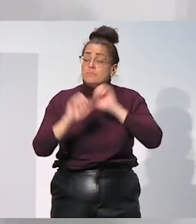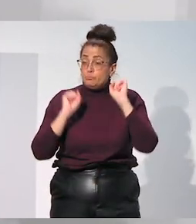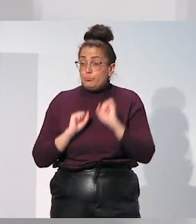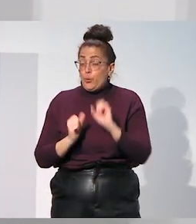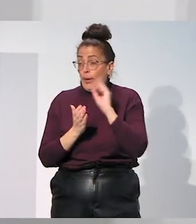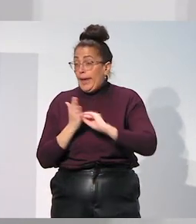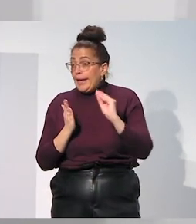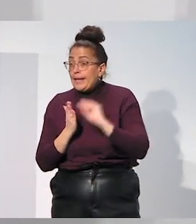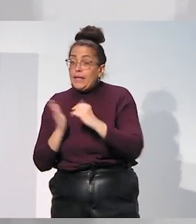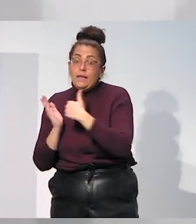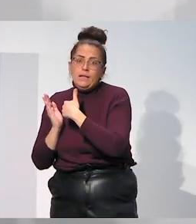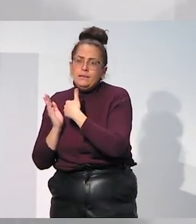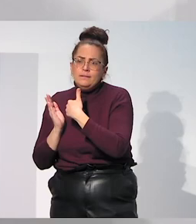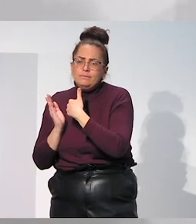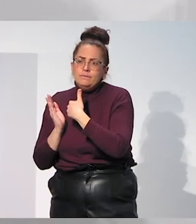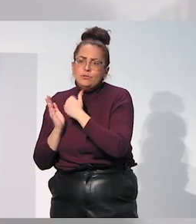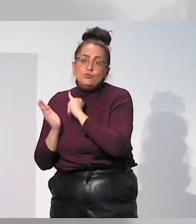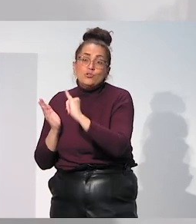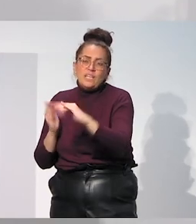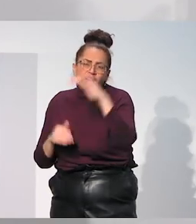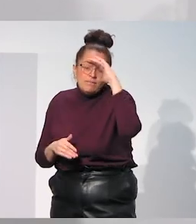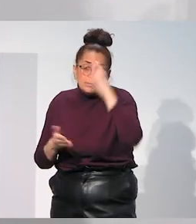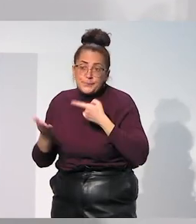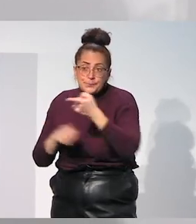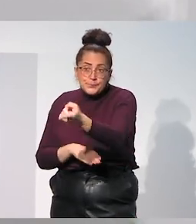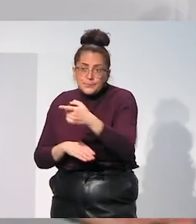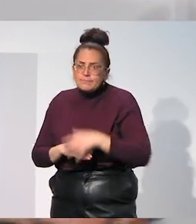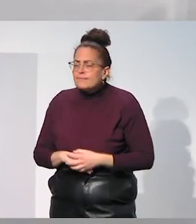elle est inépuisable. Donc, par exemple, vous voyez,